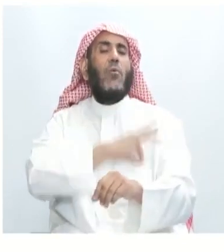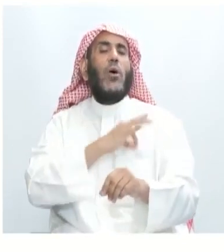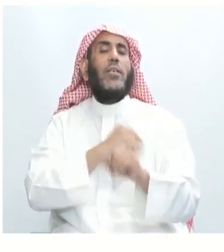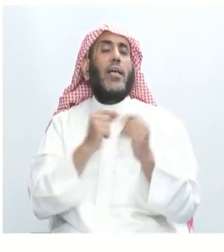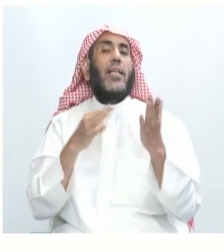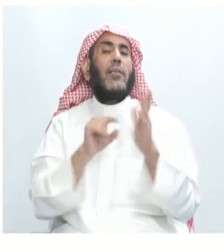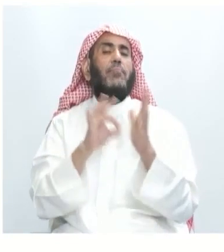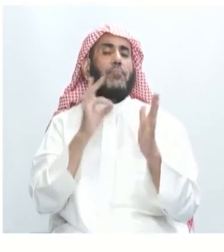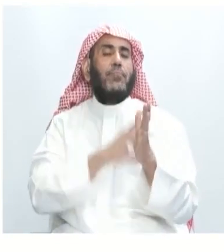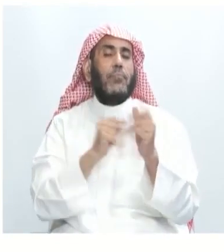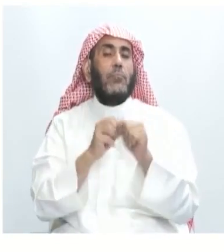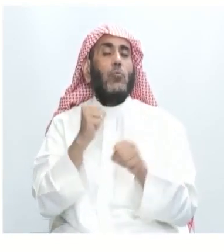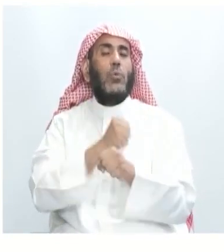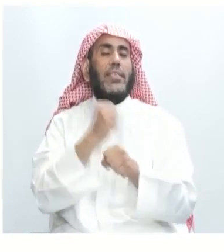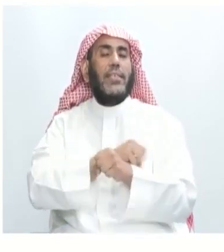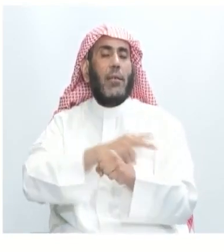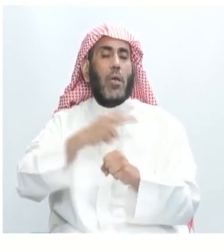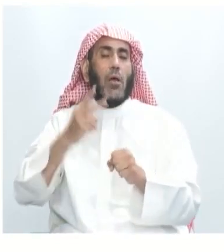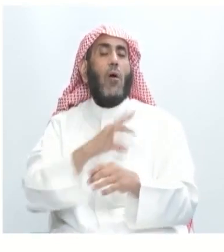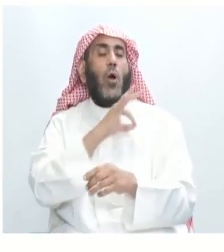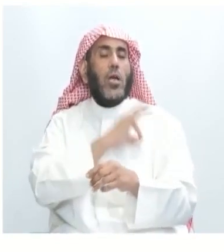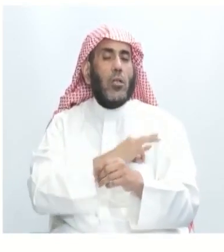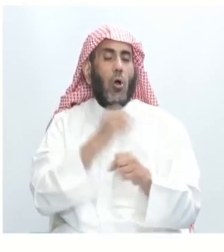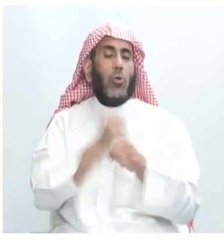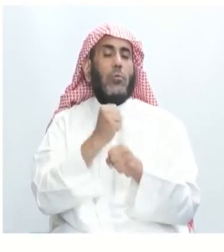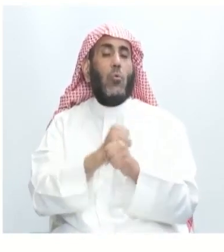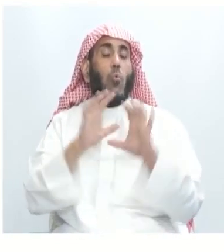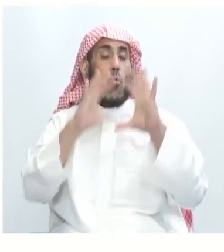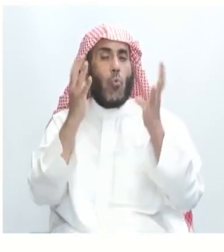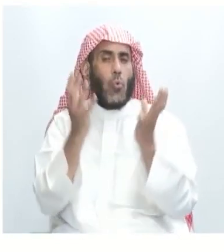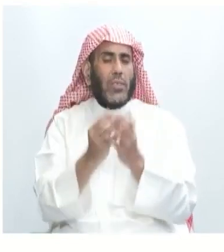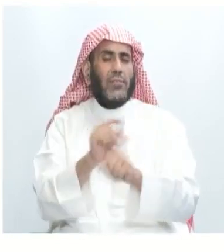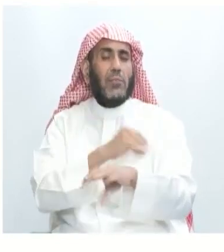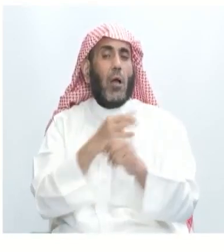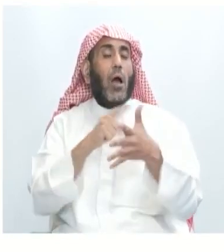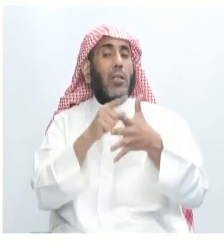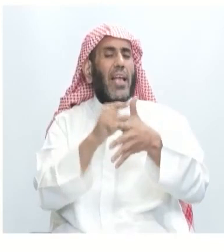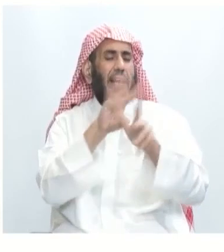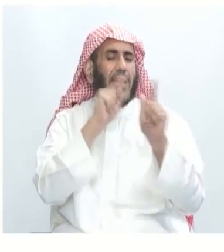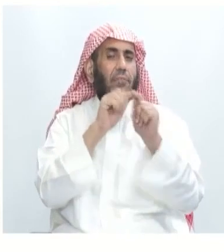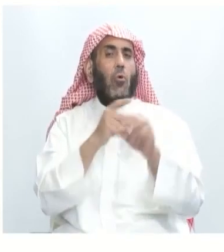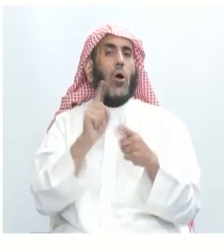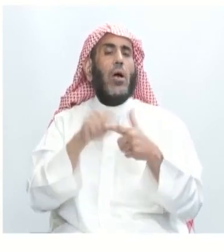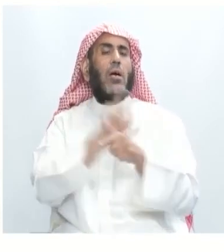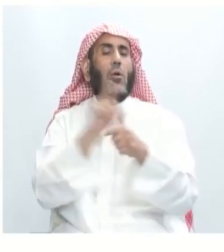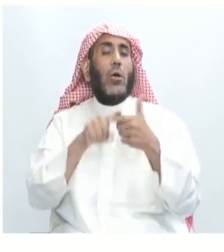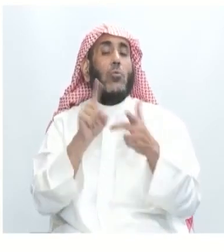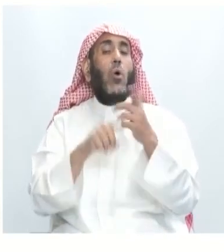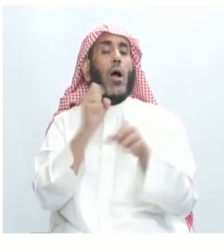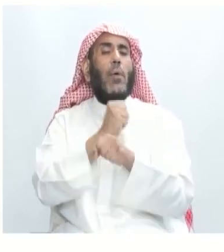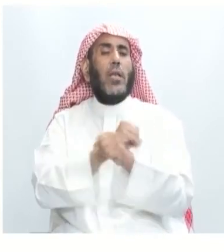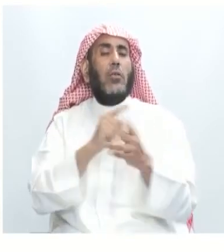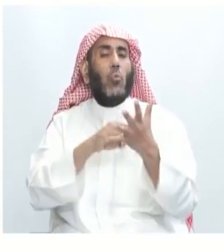النتائج واستخدامها فوائدها واستخدامها اذا هنا وصف تجربه علميه هي اربع خطوات تعريف وادوات وعمليات